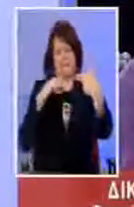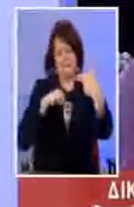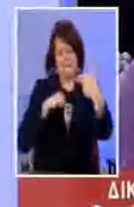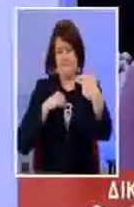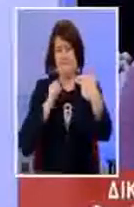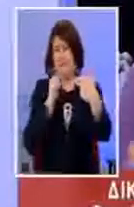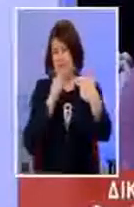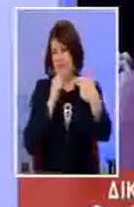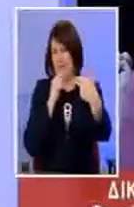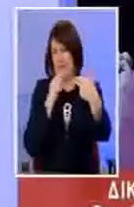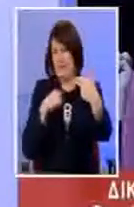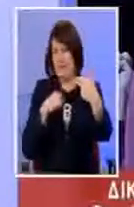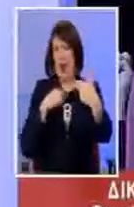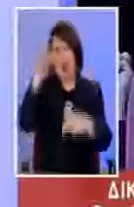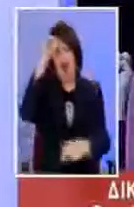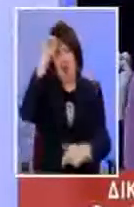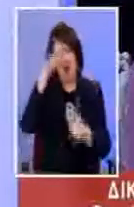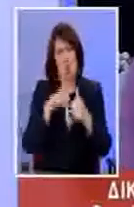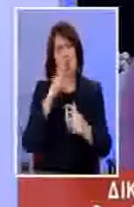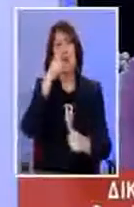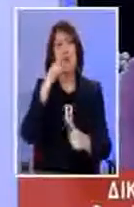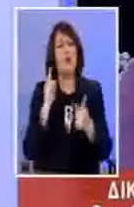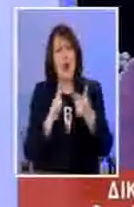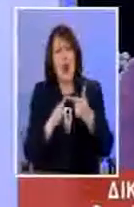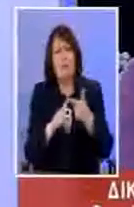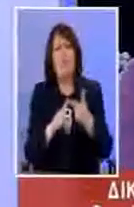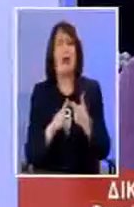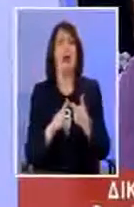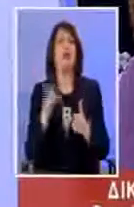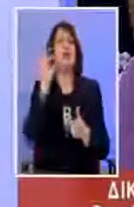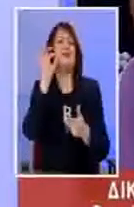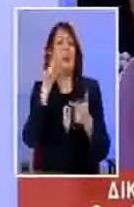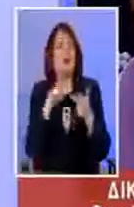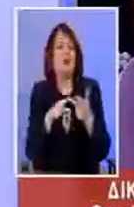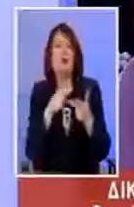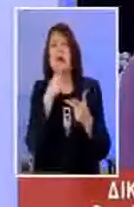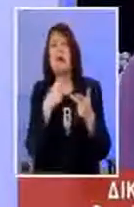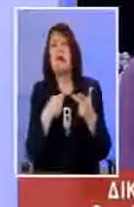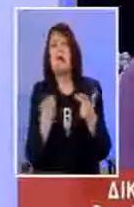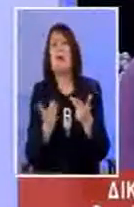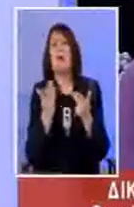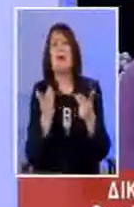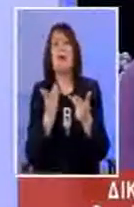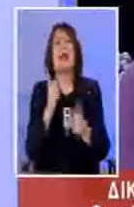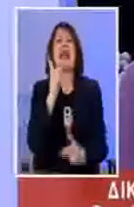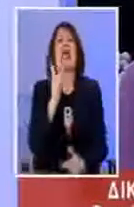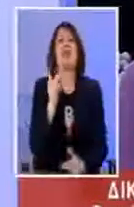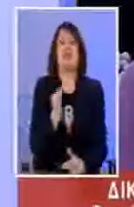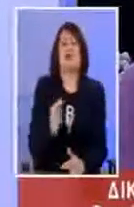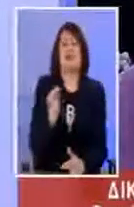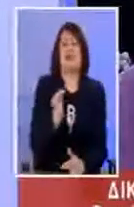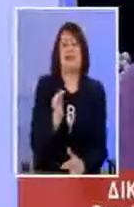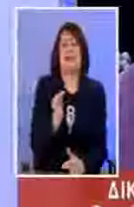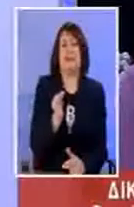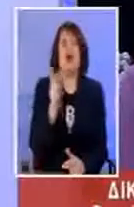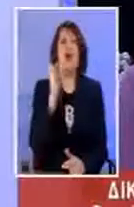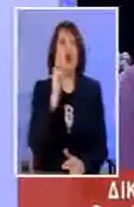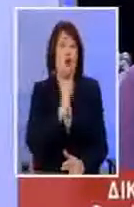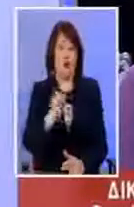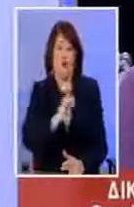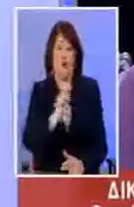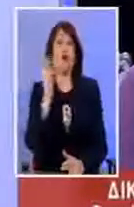άλλη μεριά, είτε είναι στη Ρόδο, είτε είναι στη Δράμα, είτε είναι στη Θεσσαλονίκη, είτε είναι στην Κάρπαθο ο κοφός, θα συνδέεται πάλι